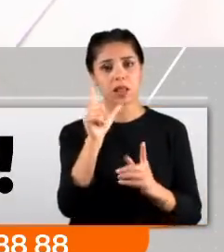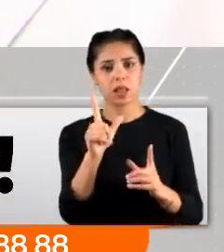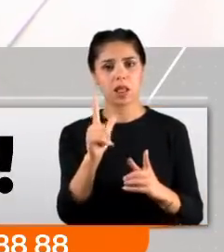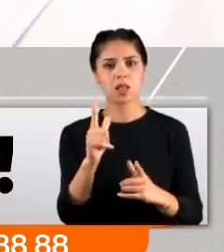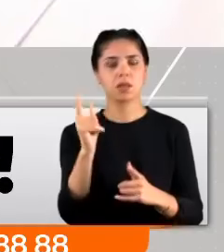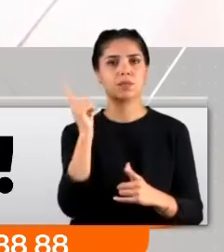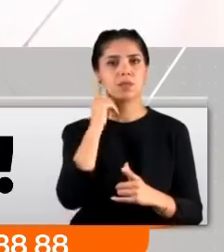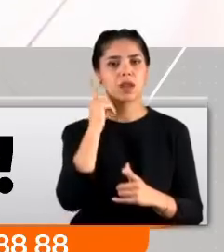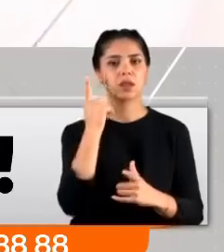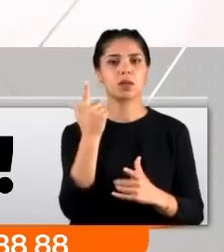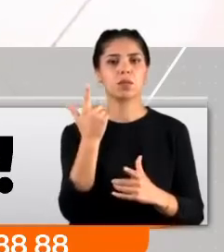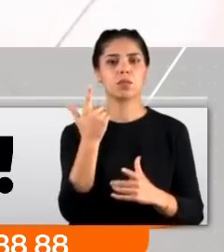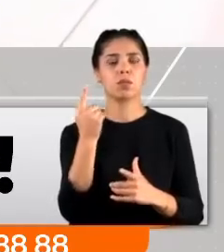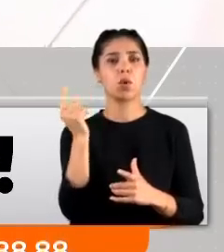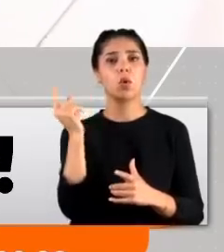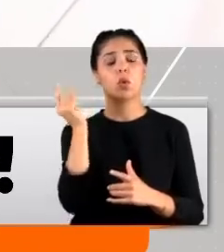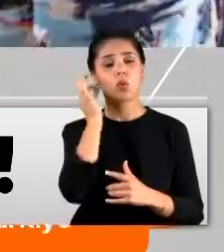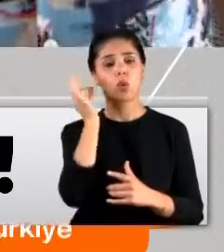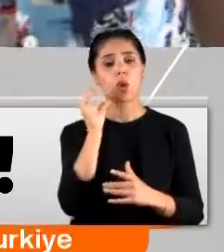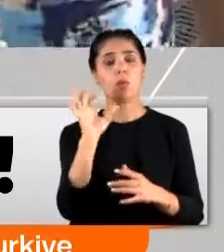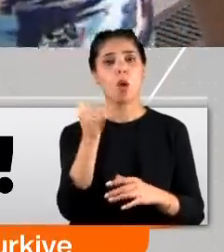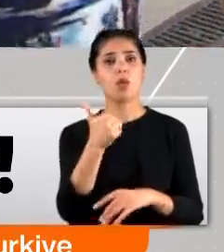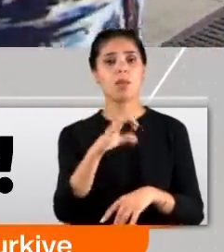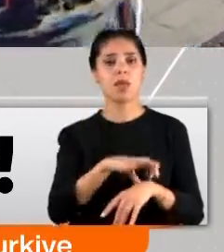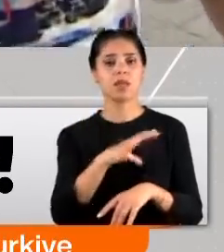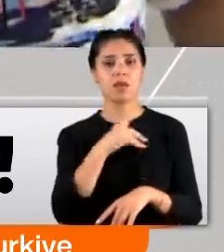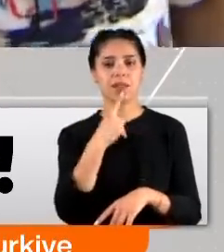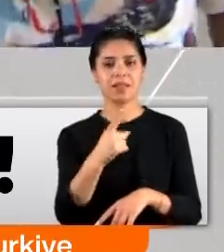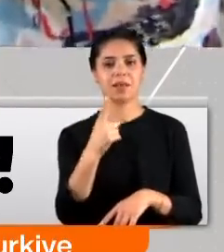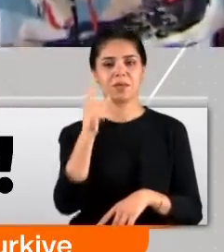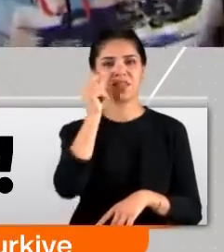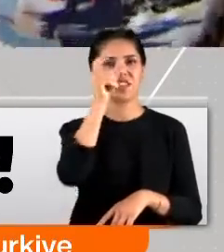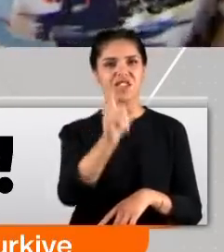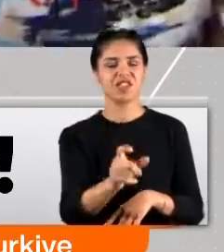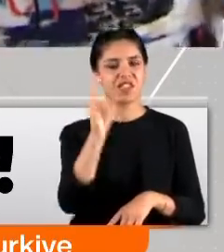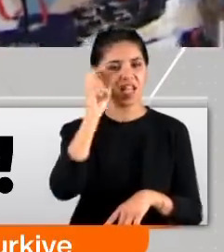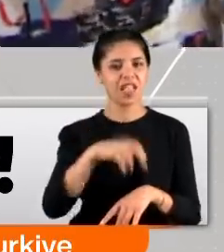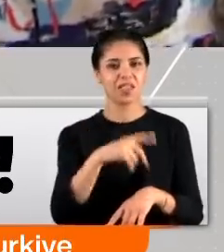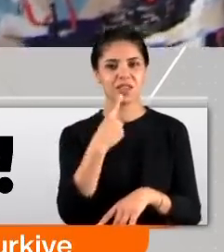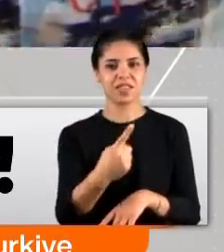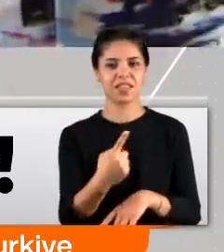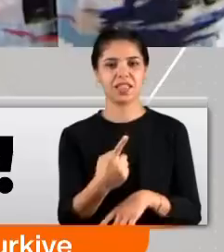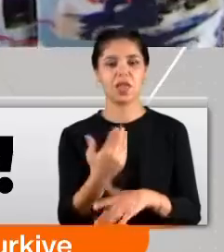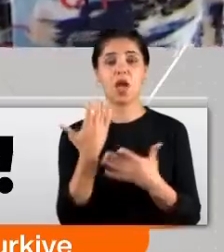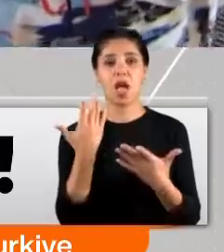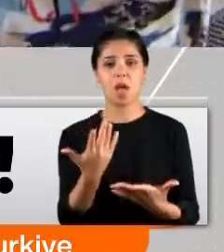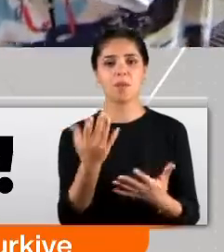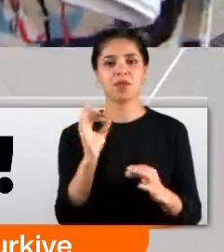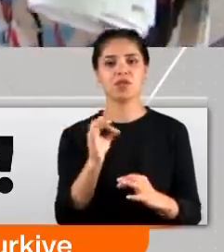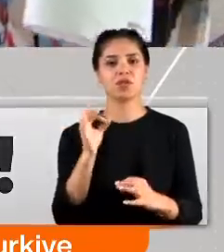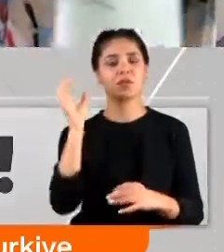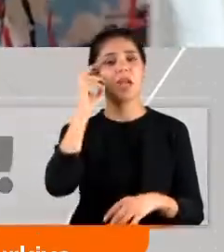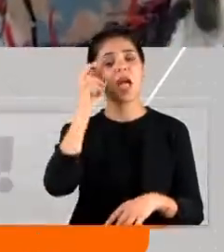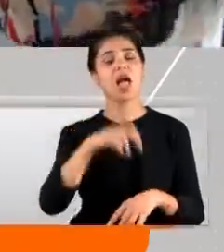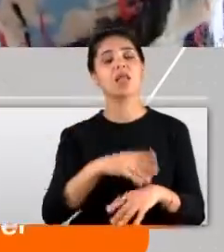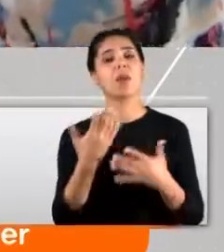burada işitme organının önemli bir hastalığı var demektir. Vallahi işte biri anıyor işte yani. Çınlayınca mı anıyor? Evet, ama şu anda herhalde anmıyorlar